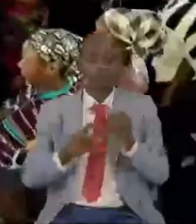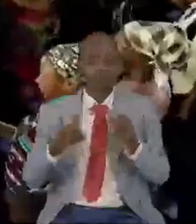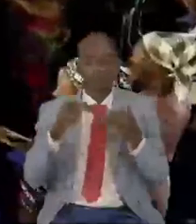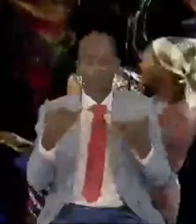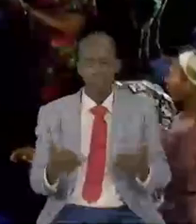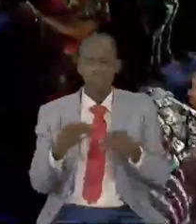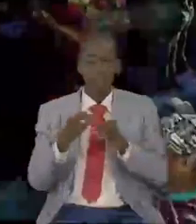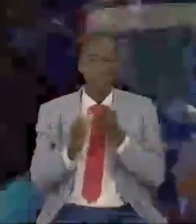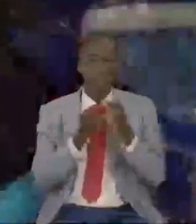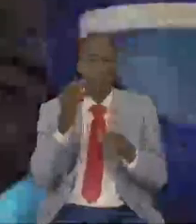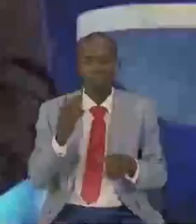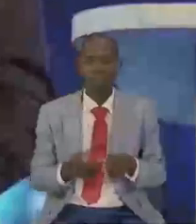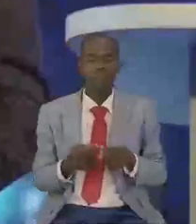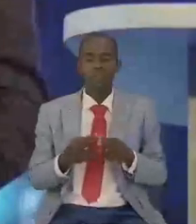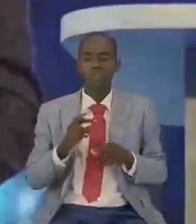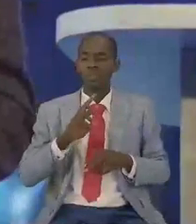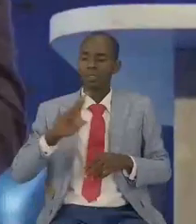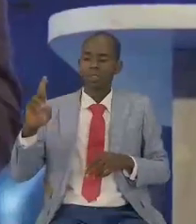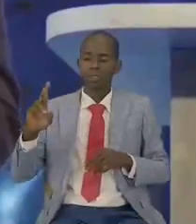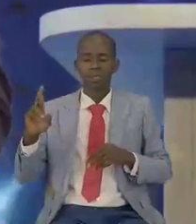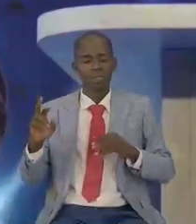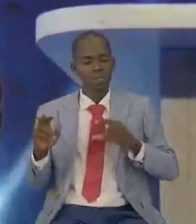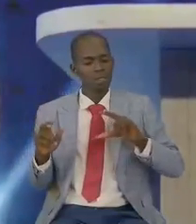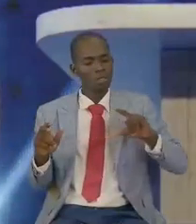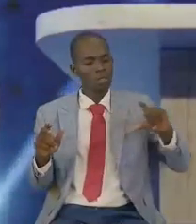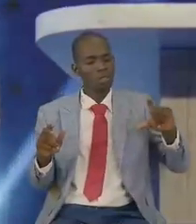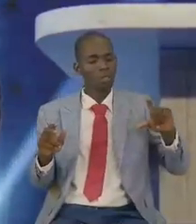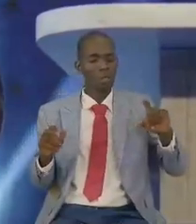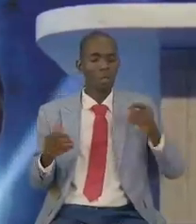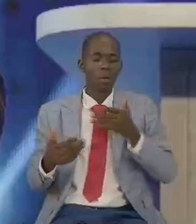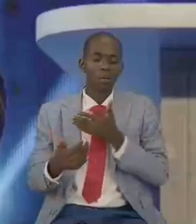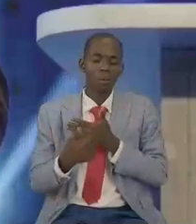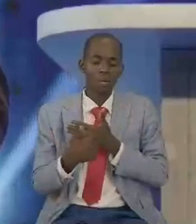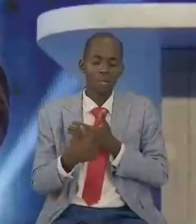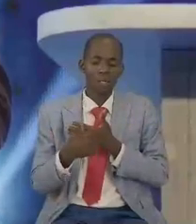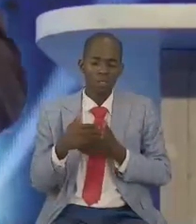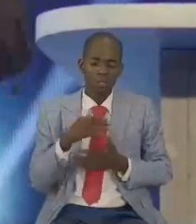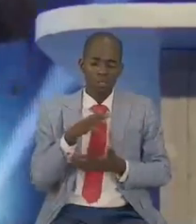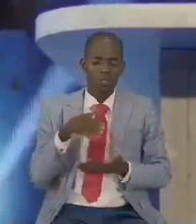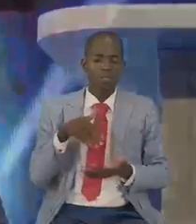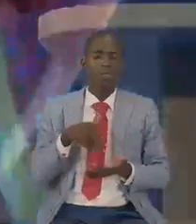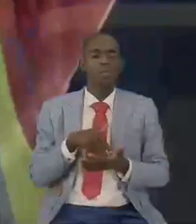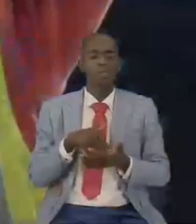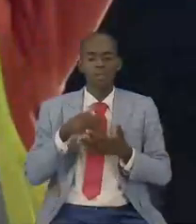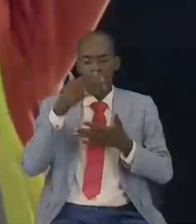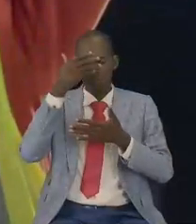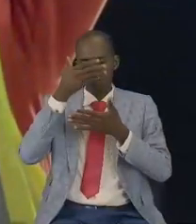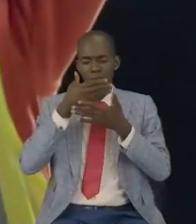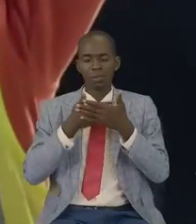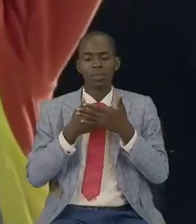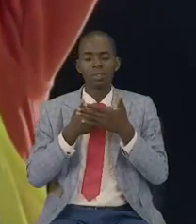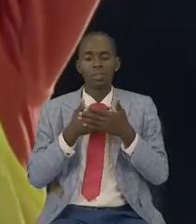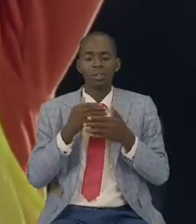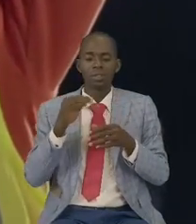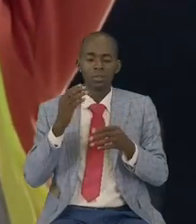maintenant. À droite, à gauche, derrière, au milieu, devant, en